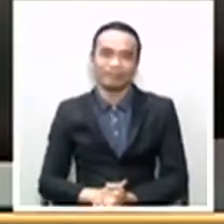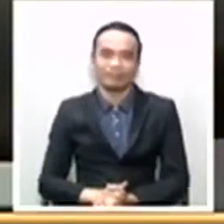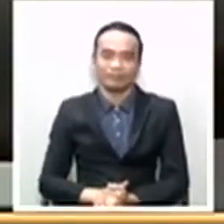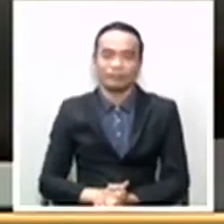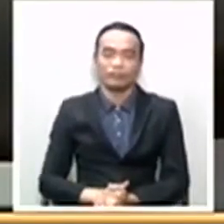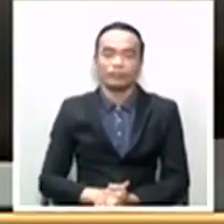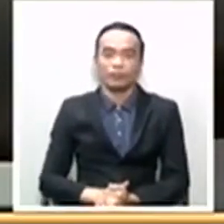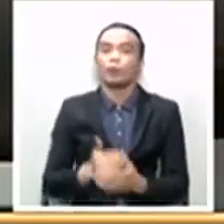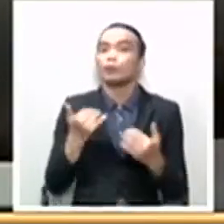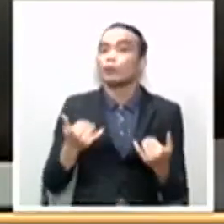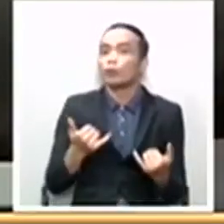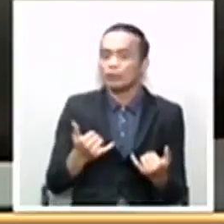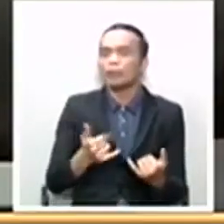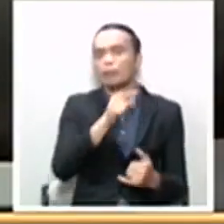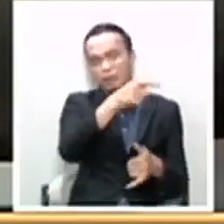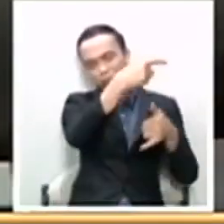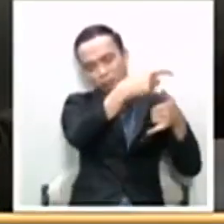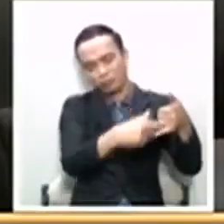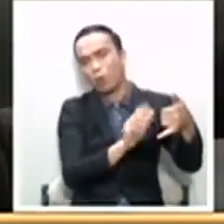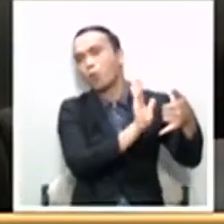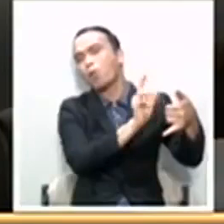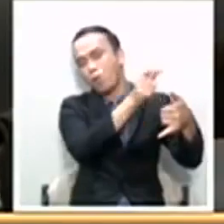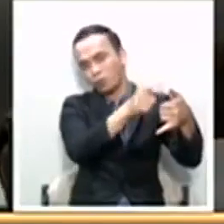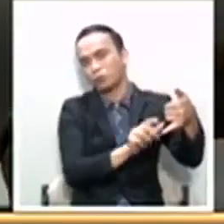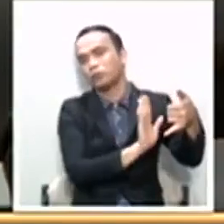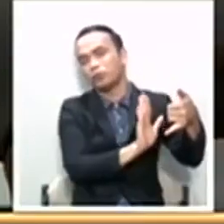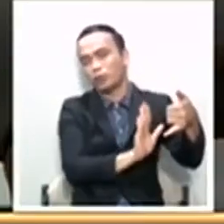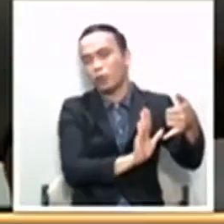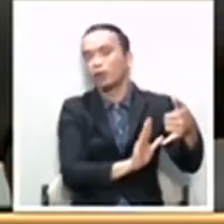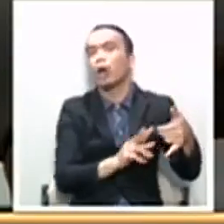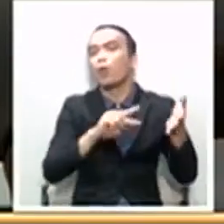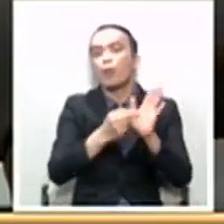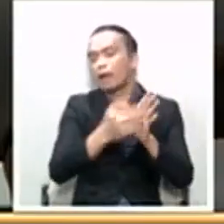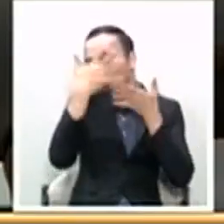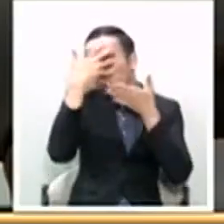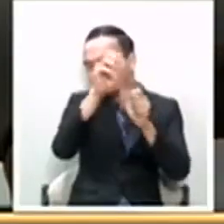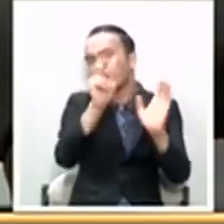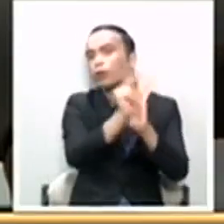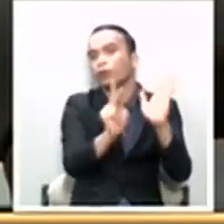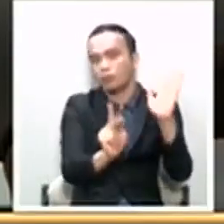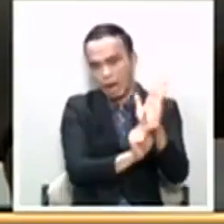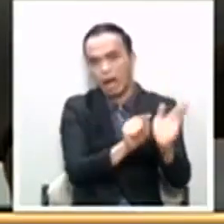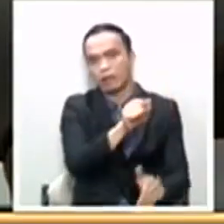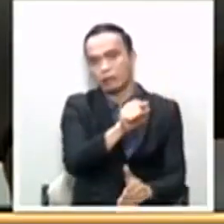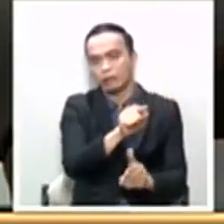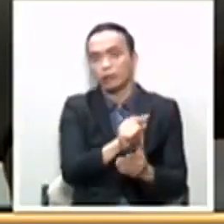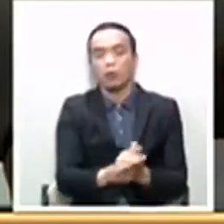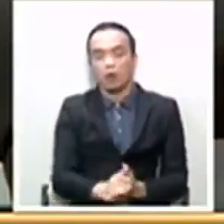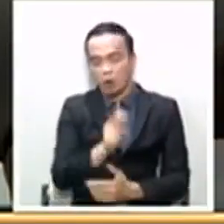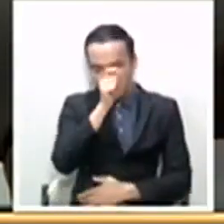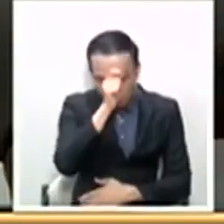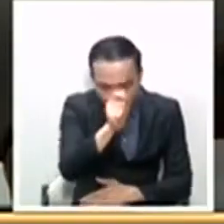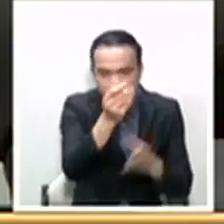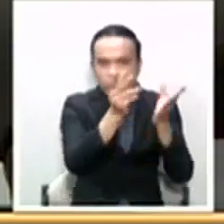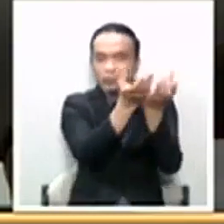ยนะครับมันเป็นส่วนหนึ่งของพฤติกรรมของตัวท่านรัฐมนตรีที่ไม่เห็นความสำคัญของรัฐธรรมนูญท่านไม่ได้ยึดมั่นรัฐธรรมนู